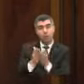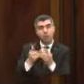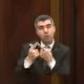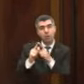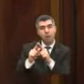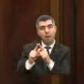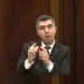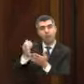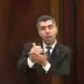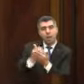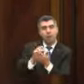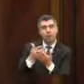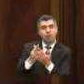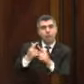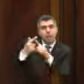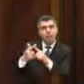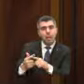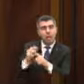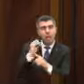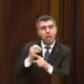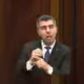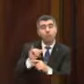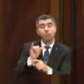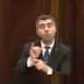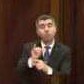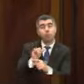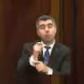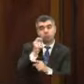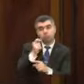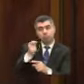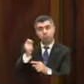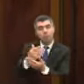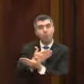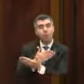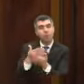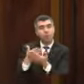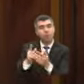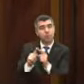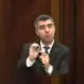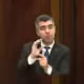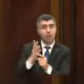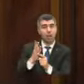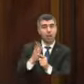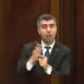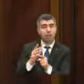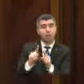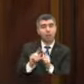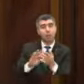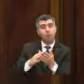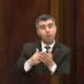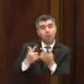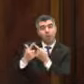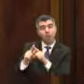المداخل، هذه المداخل كيف توزع على مستوى الاستهلاك؟ الشق الذي يذهب إلى